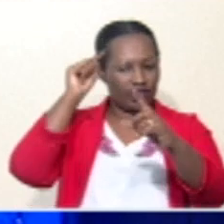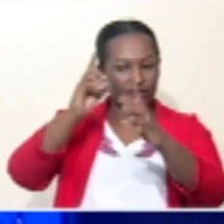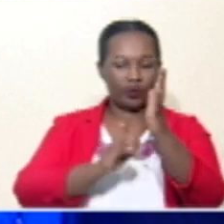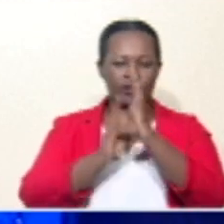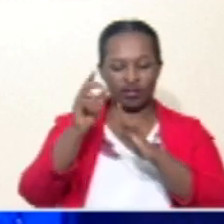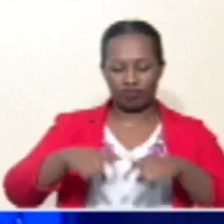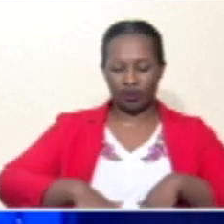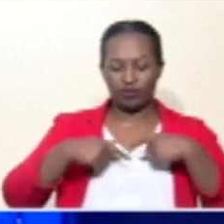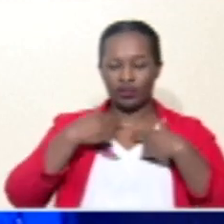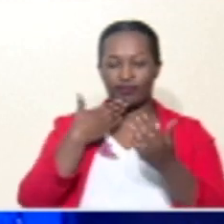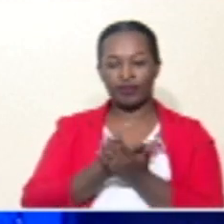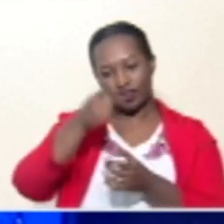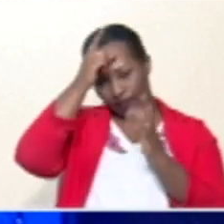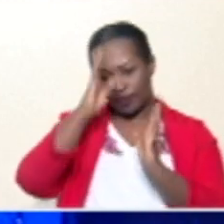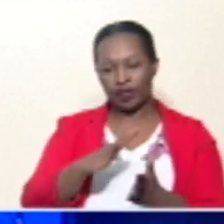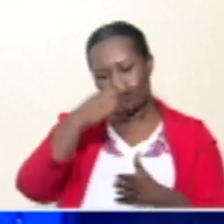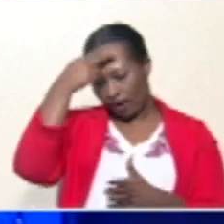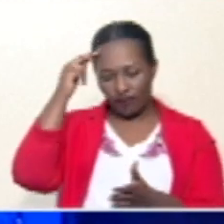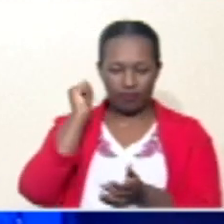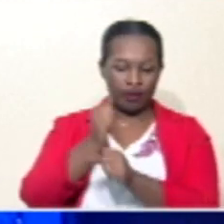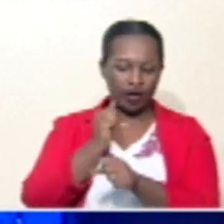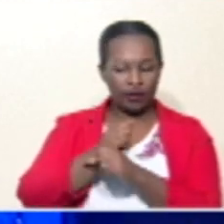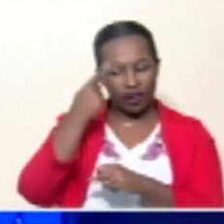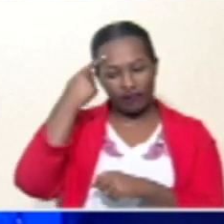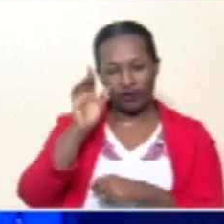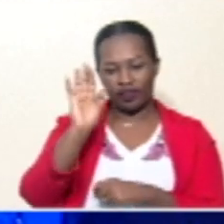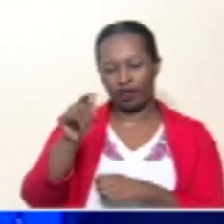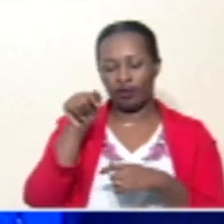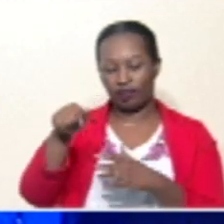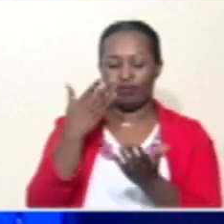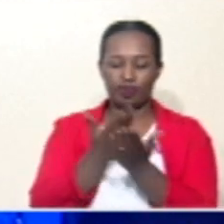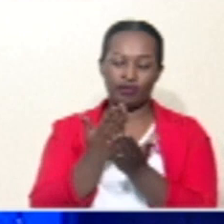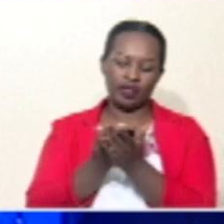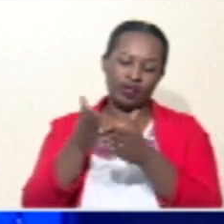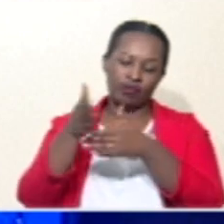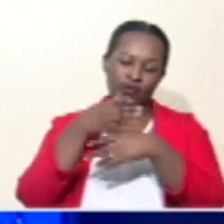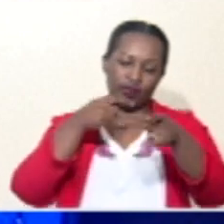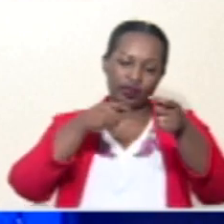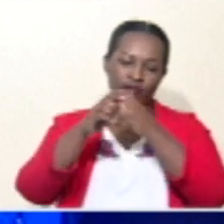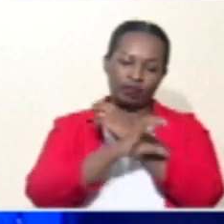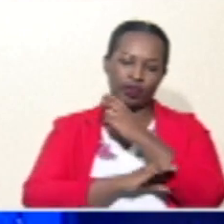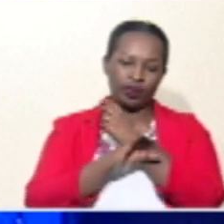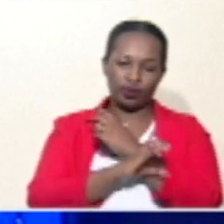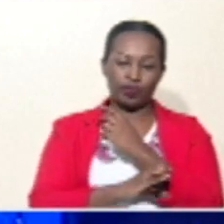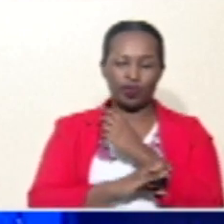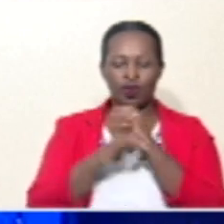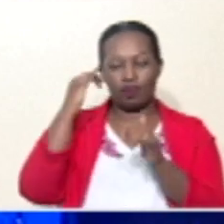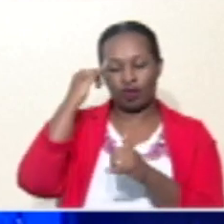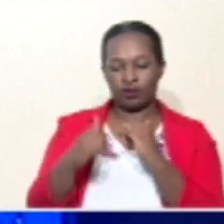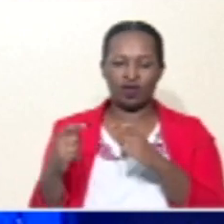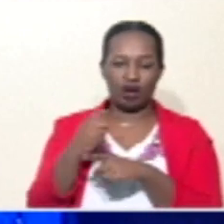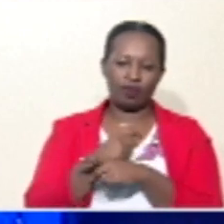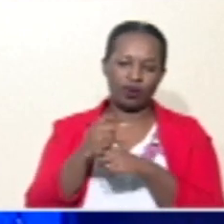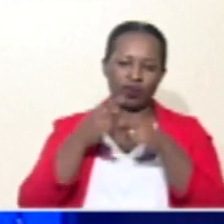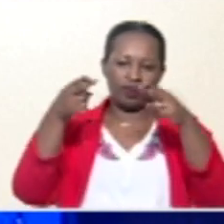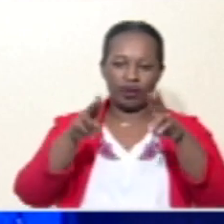abaturage kuko aribo bakorera. Bakaba babisabwe na Minisiteri y'Ubutegetsi bw'Igihugu ubwo hasozwaga aya mahugurwa yaberaga